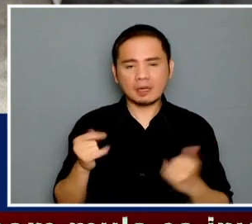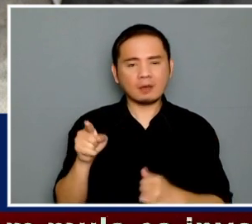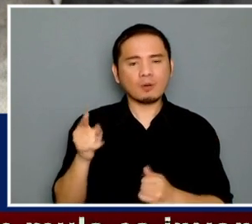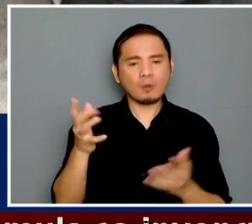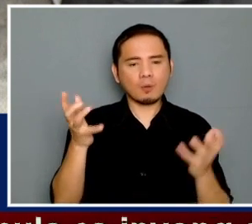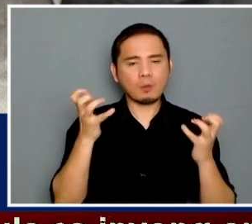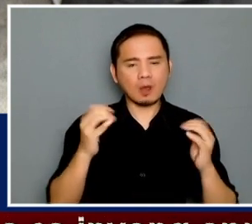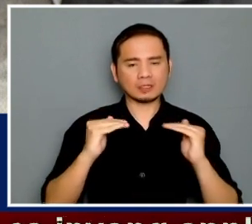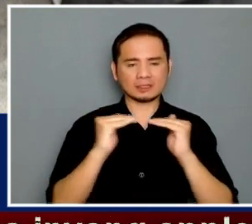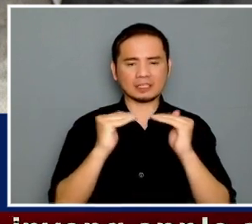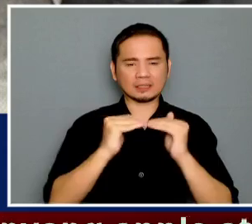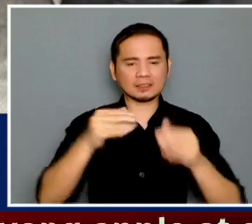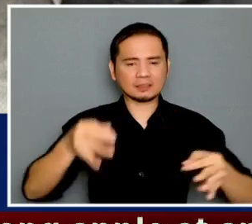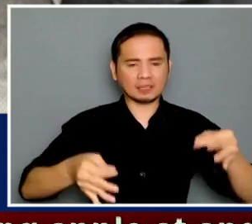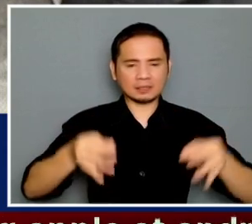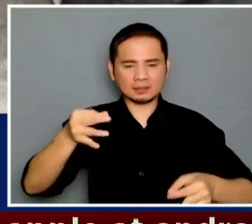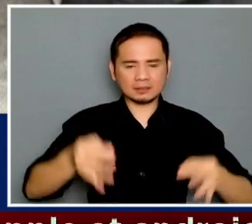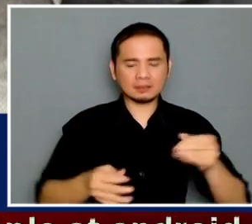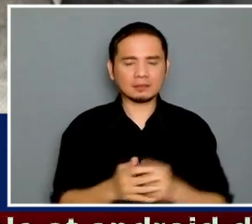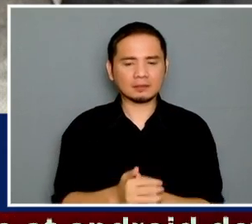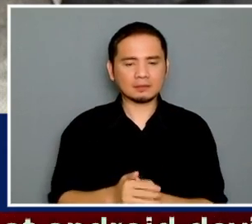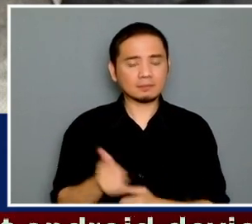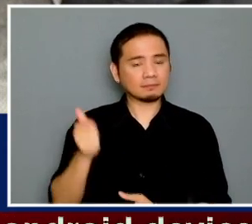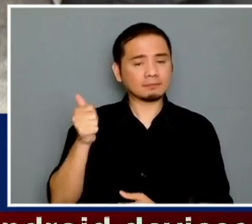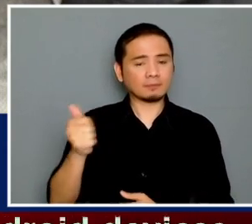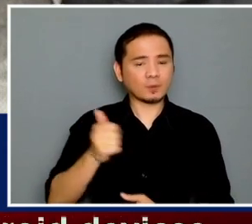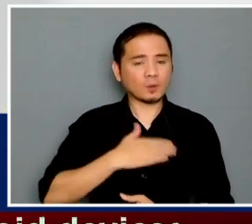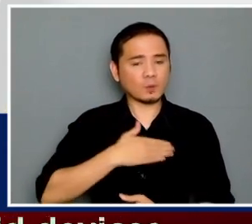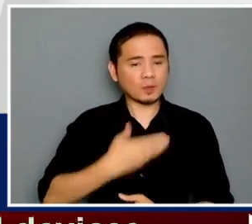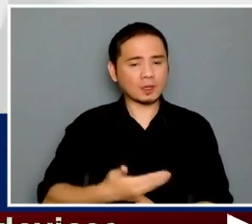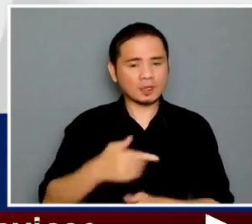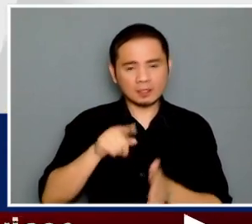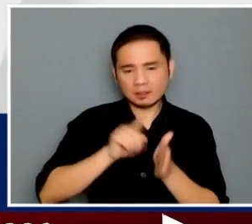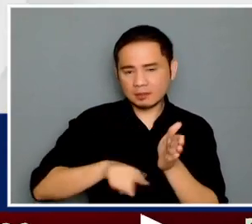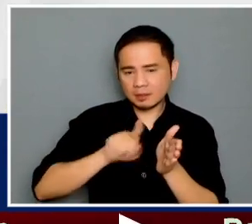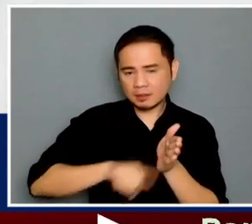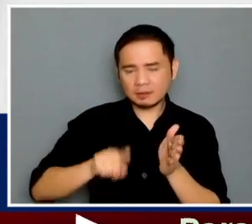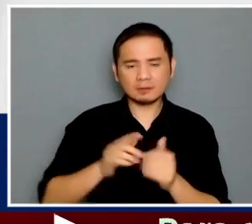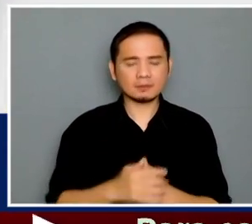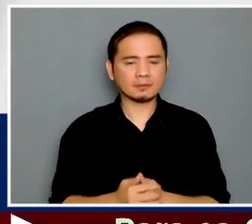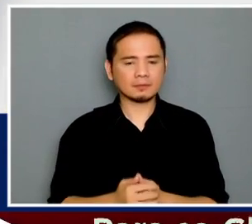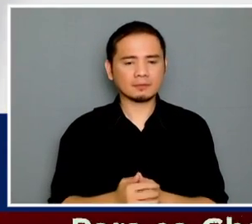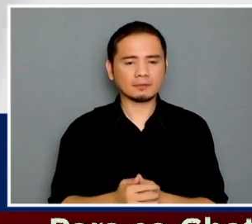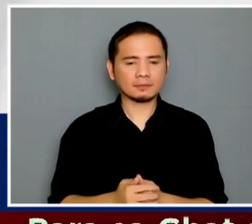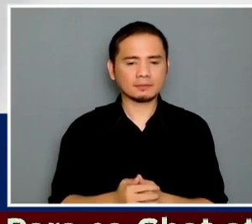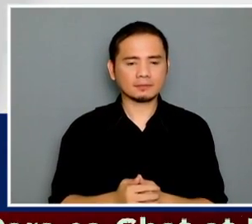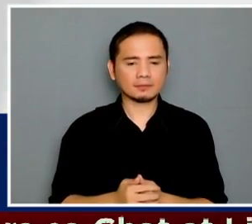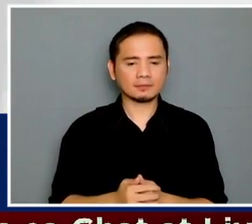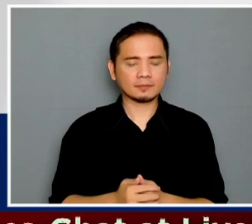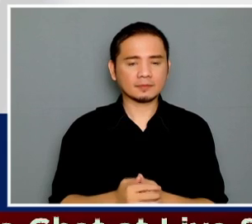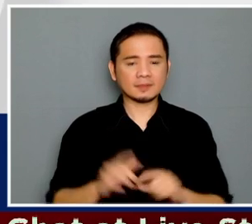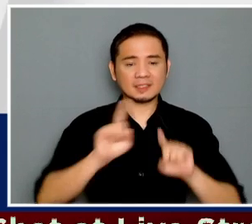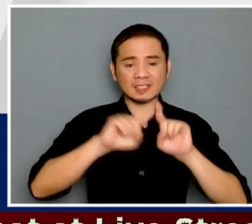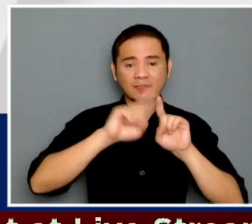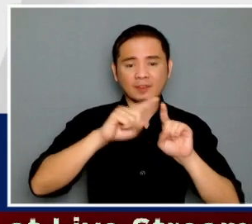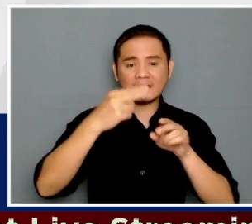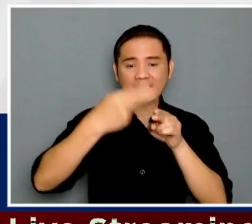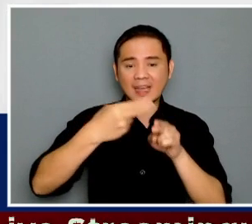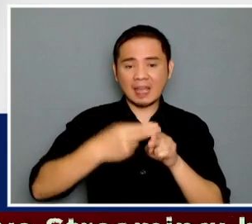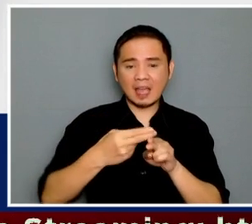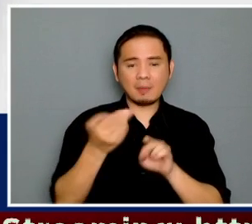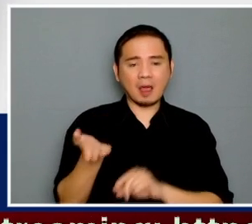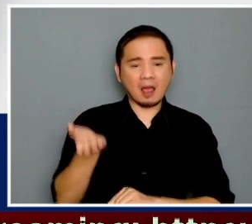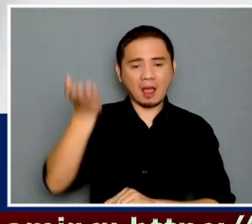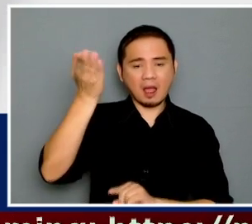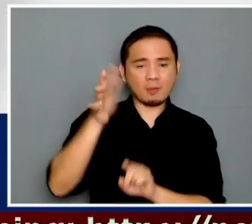bottom line. We are very much willing to investigate then. Bukod naman kay Chua, walo pang high-profile inmates